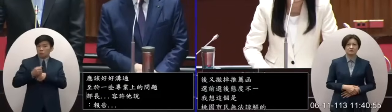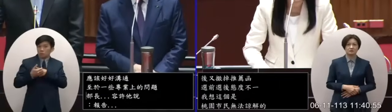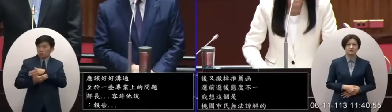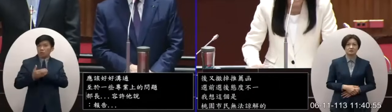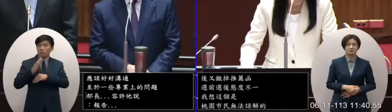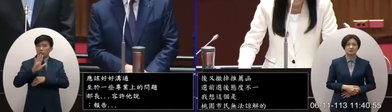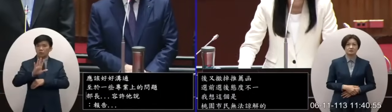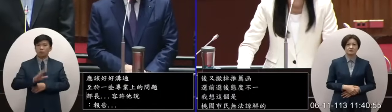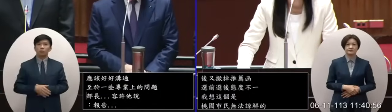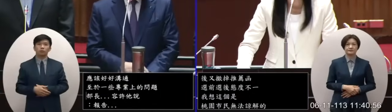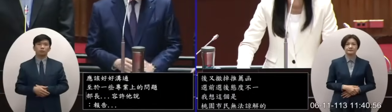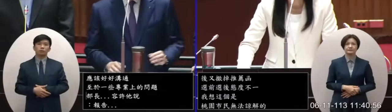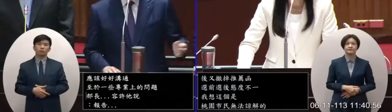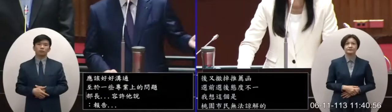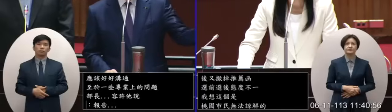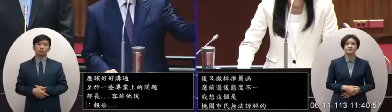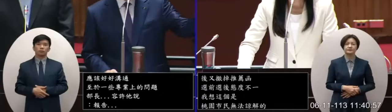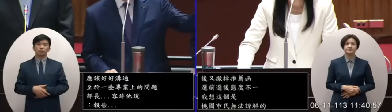我们进入下一题哦。